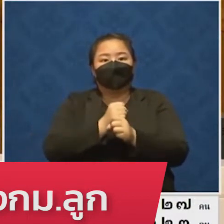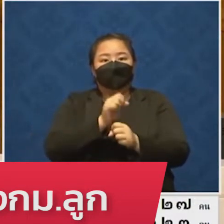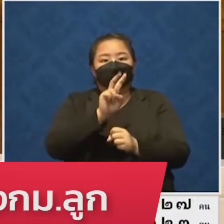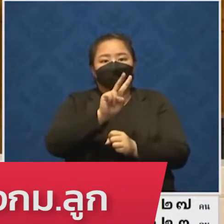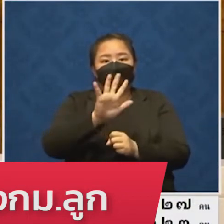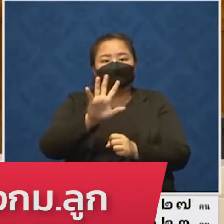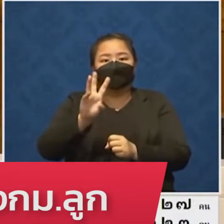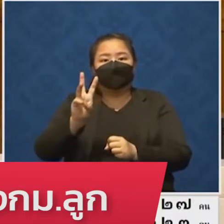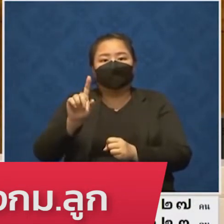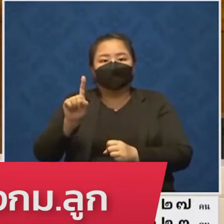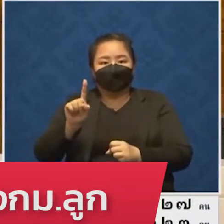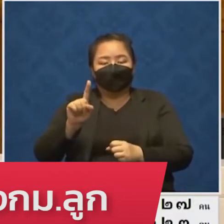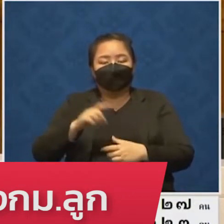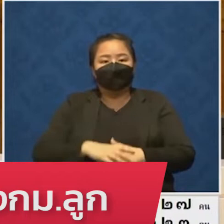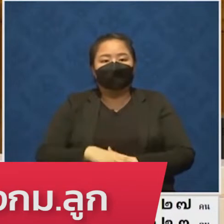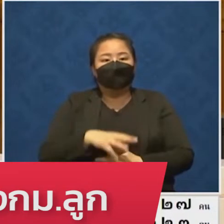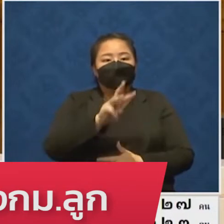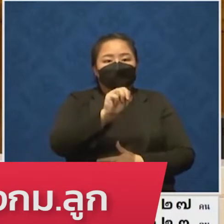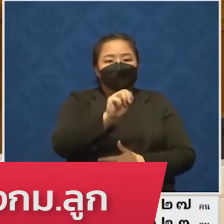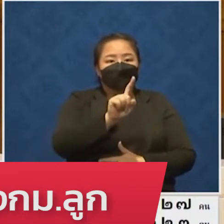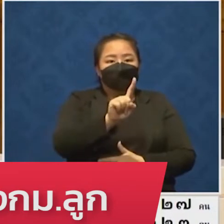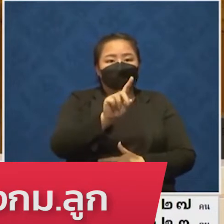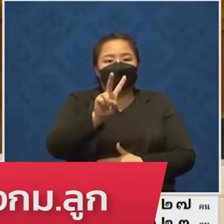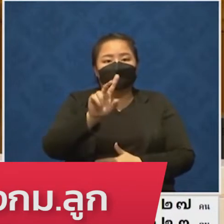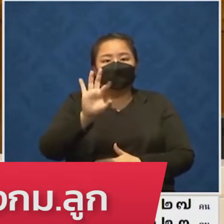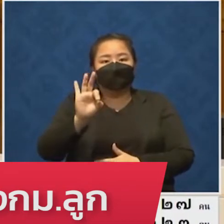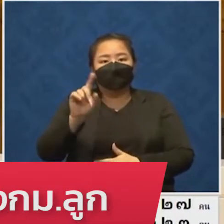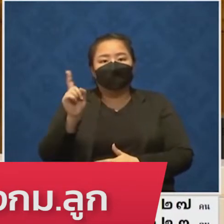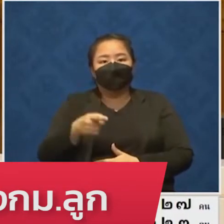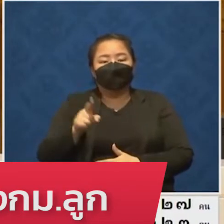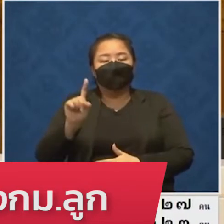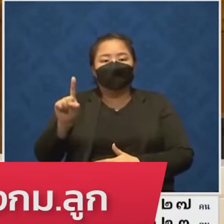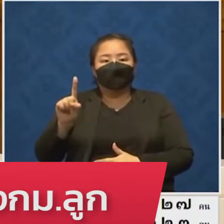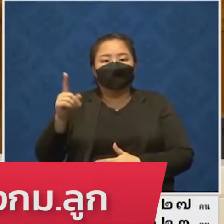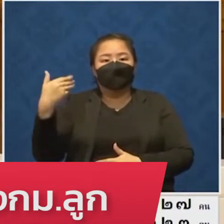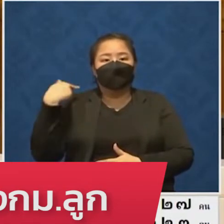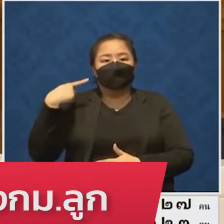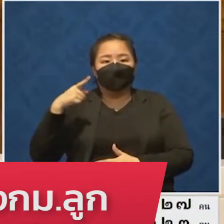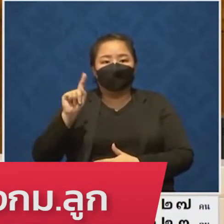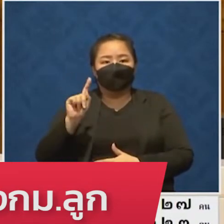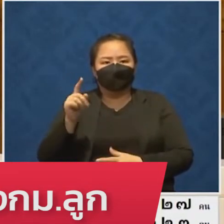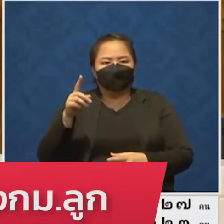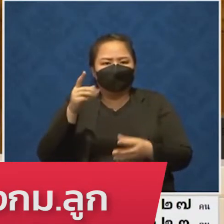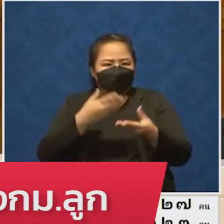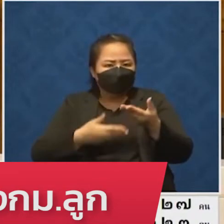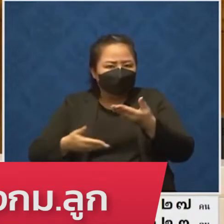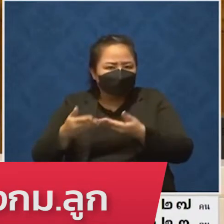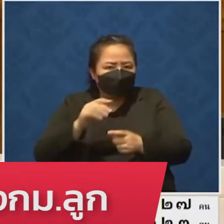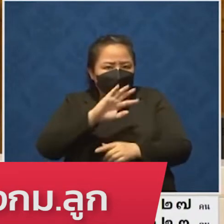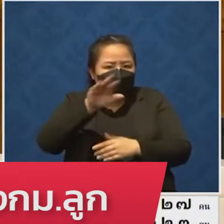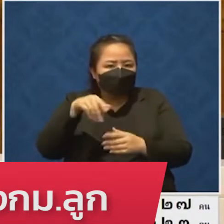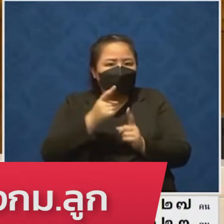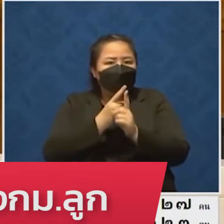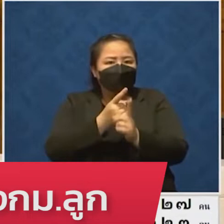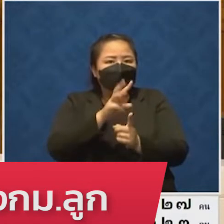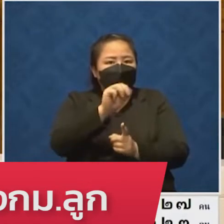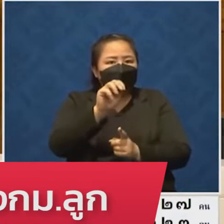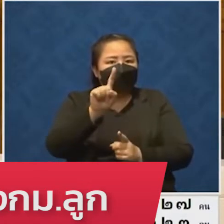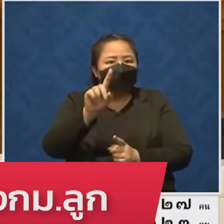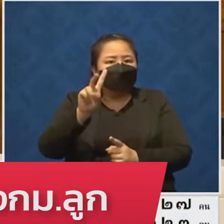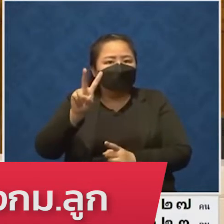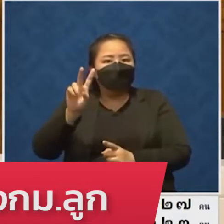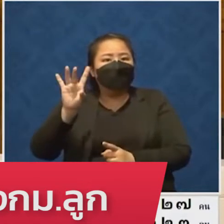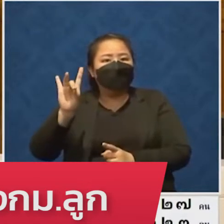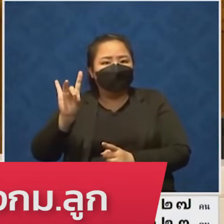จะต้องเฮ้ยผิดชอบค่ะทางนี้จะมีสองทางออกก็คือแนวทางให้กรรมาธิการขอถอนร่างออกไปเกาะนเพื่อนำไปแก้ไข